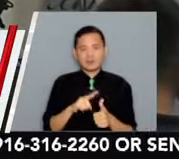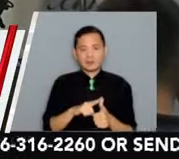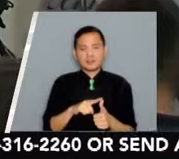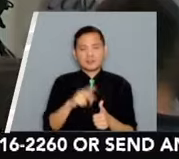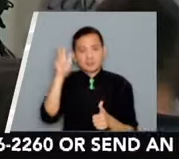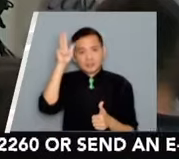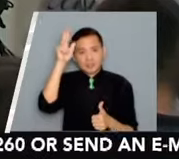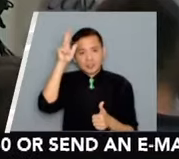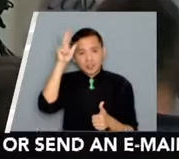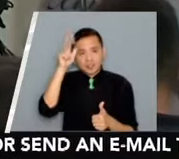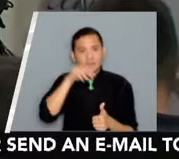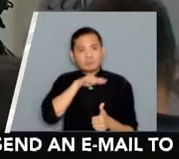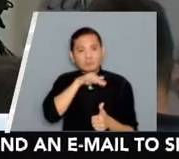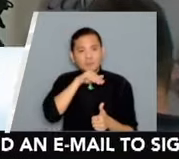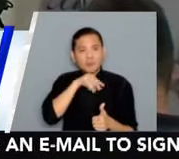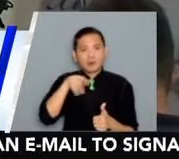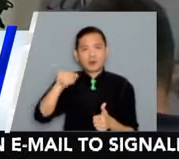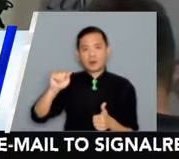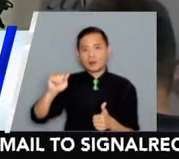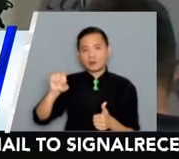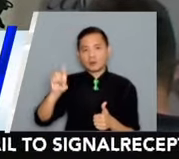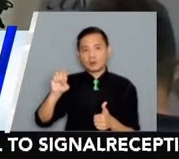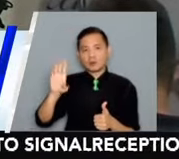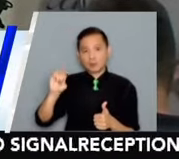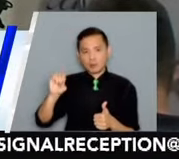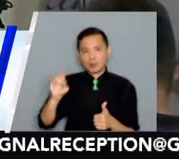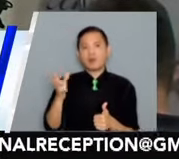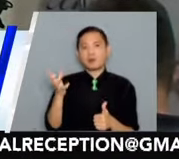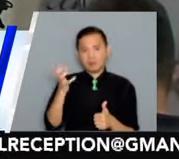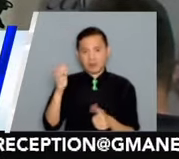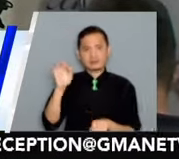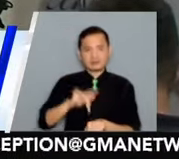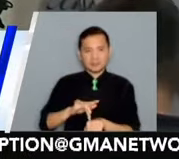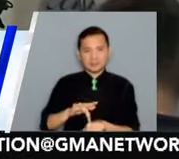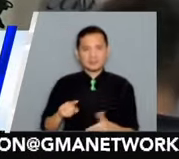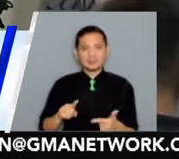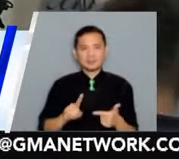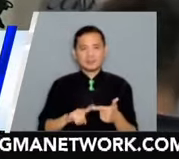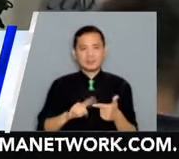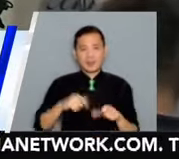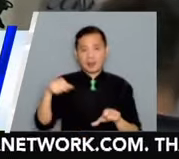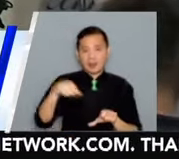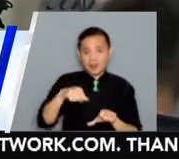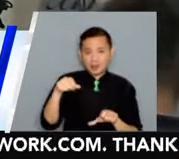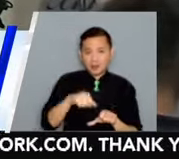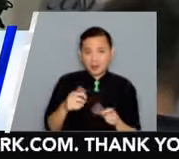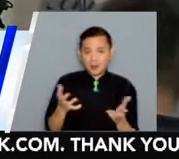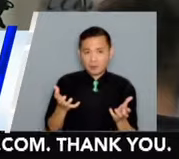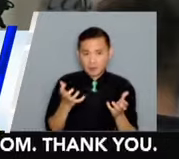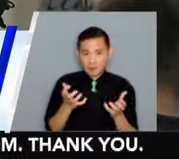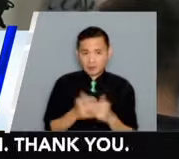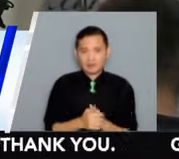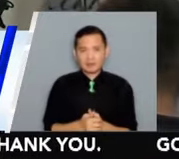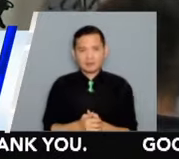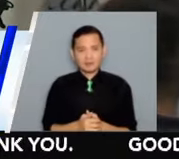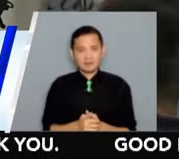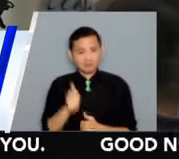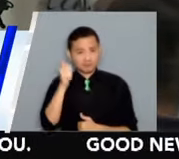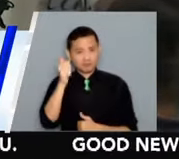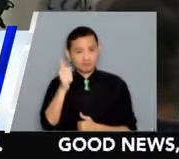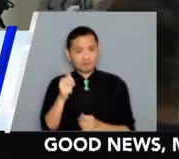Oh. I haven't had it yet, but I wanted to try halo halo. But, yes, halo halo is very good. But